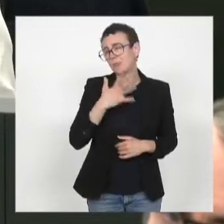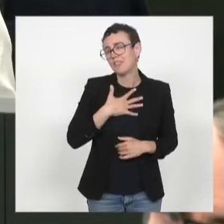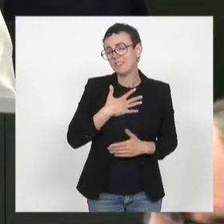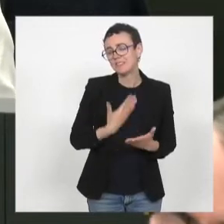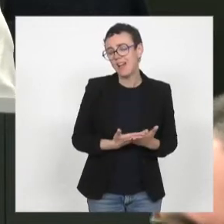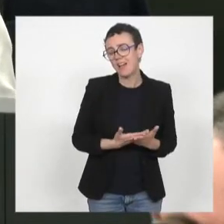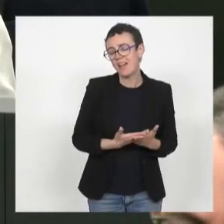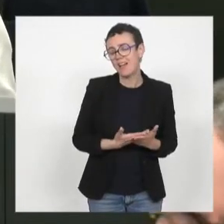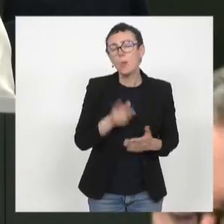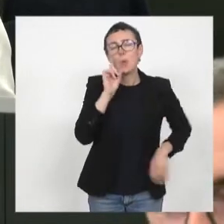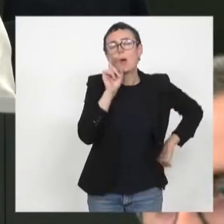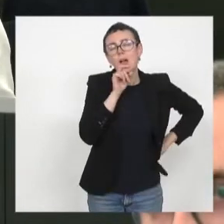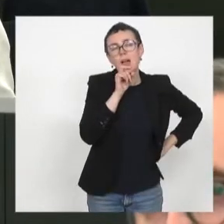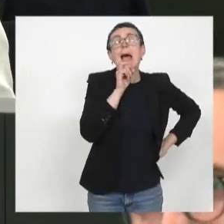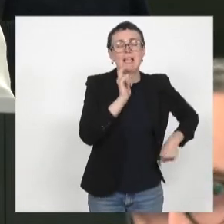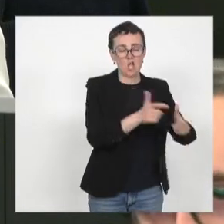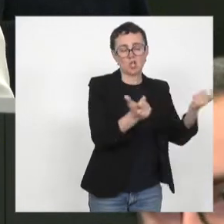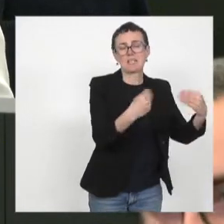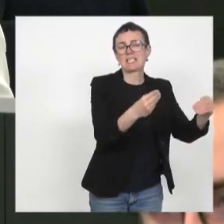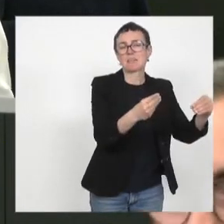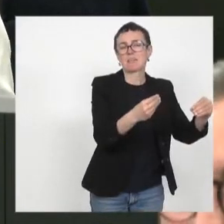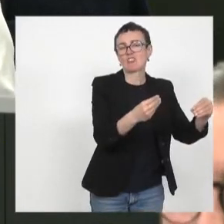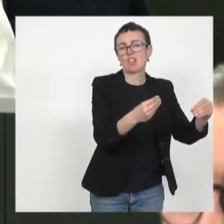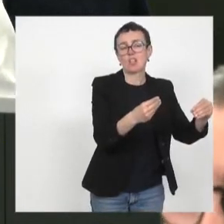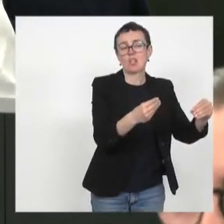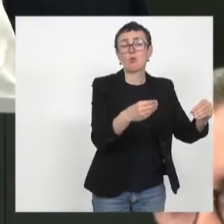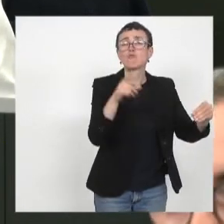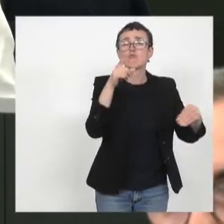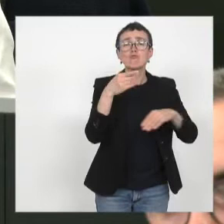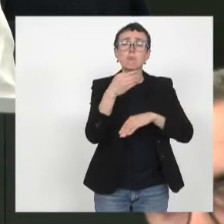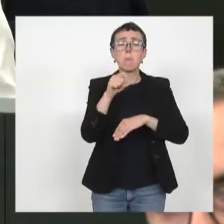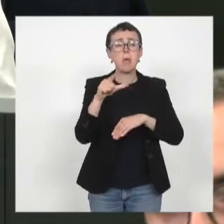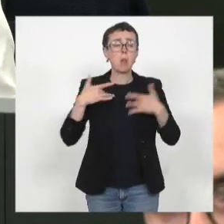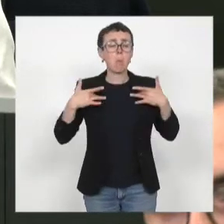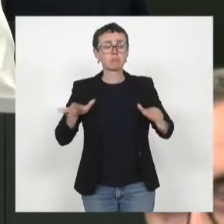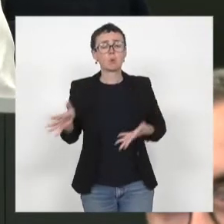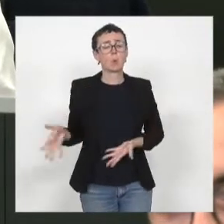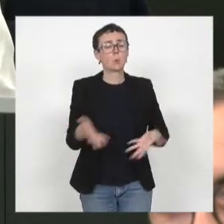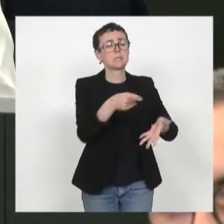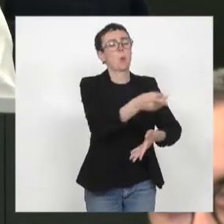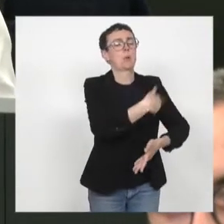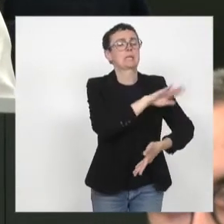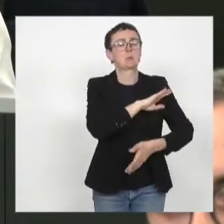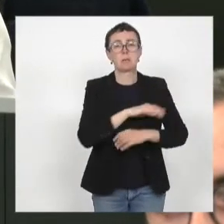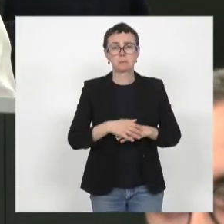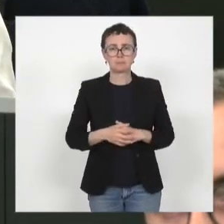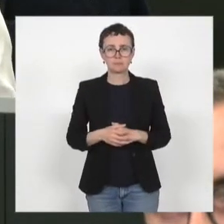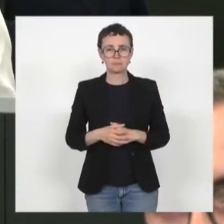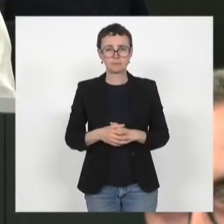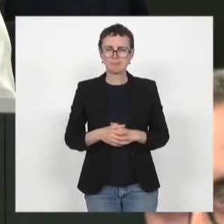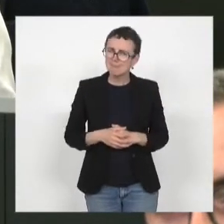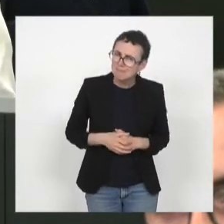incombe à l'AMEL, celle d'atteindre les objectifs du PCAET. Ce qui se profile ressemble davantage à une dégradation,